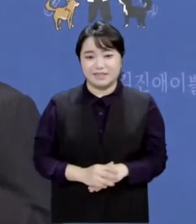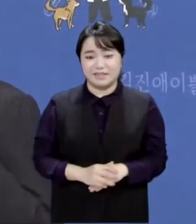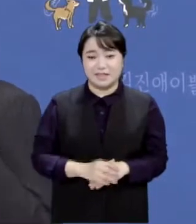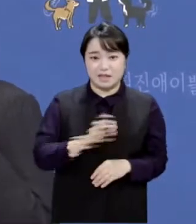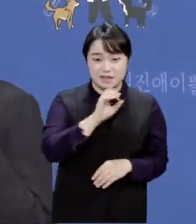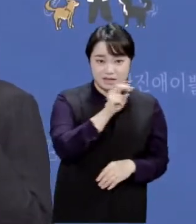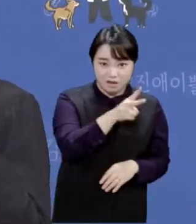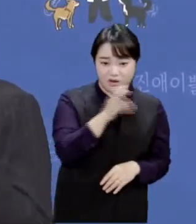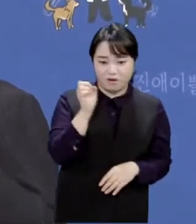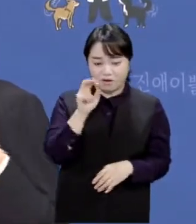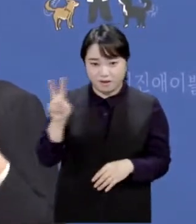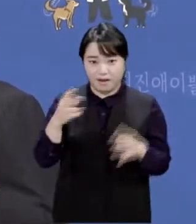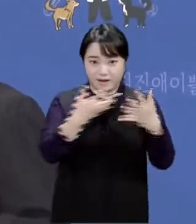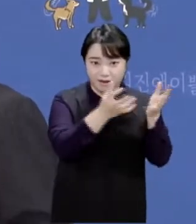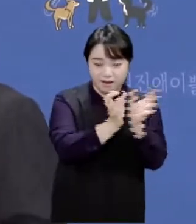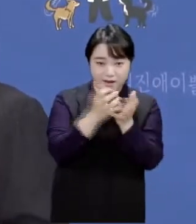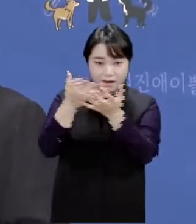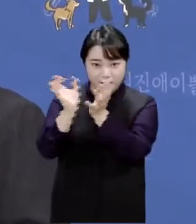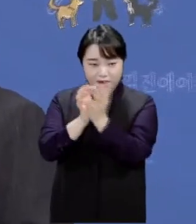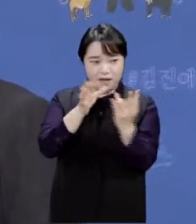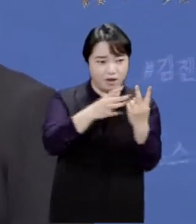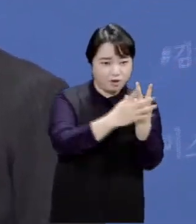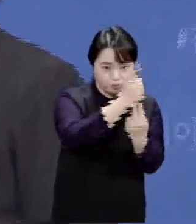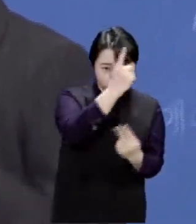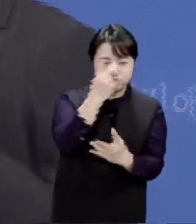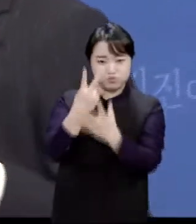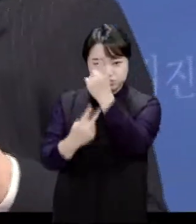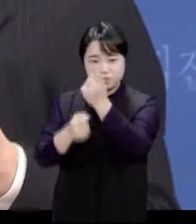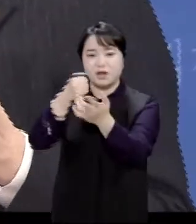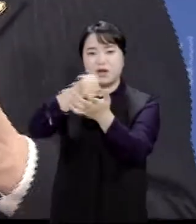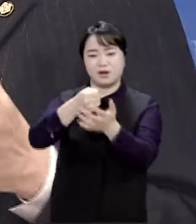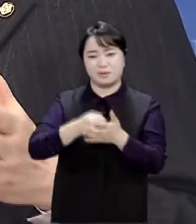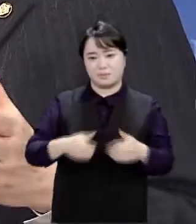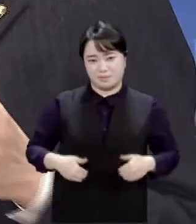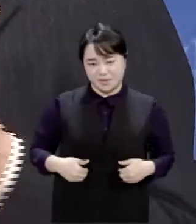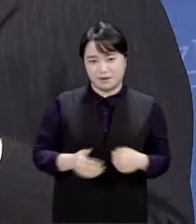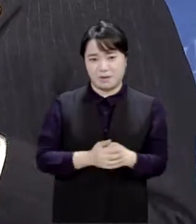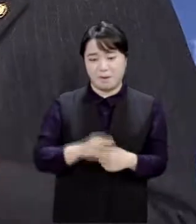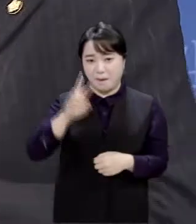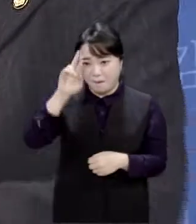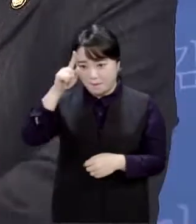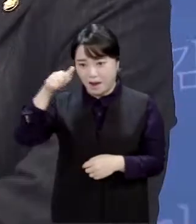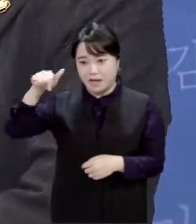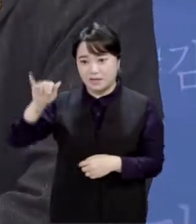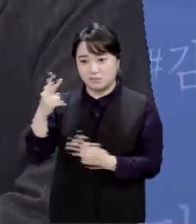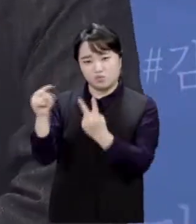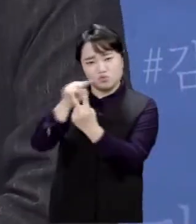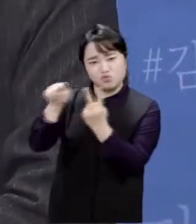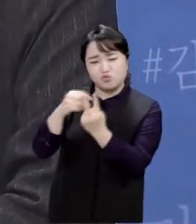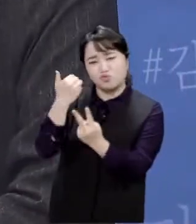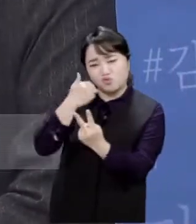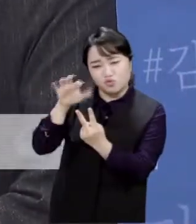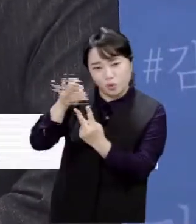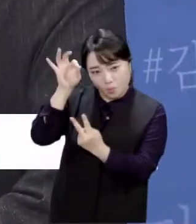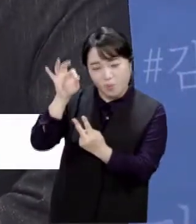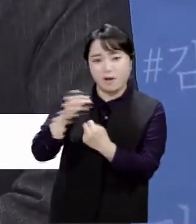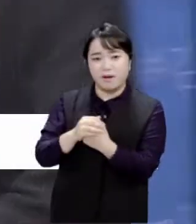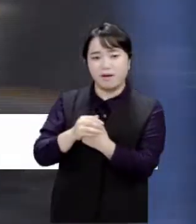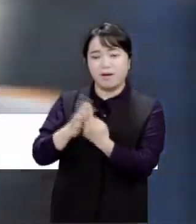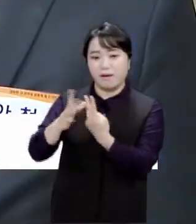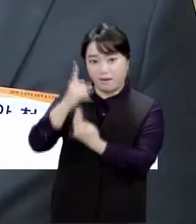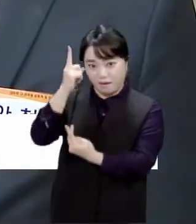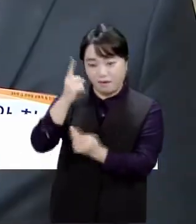범 여권과 야권 단일화 과정이 남은 건데 박영선, 김진애 두 명 가운데 한 명이 범 여권의 최종